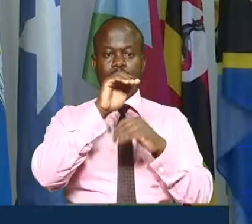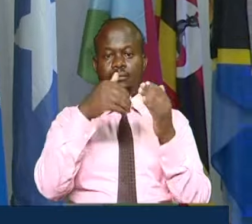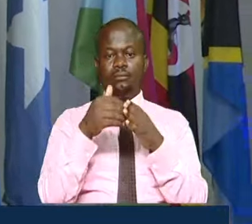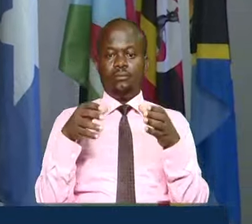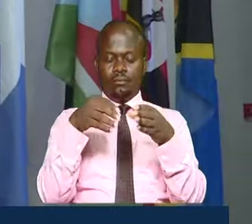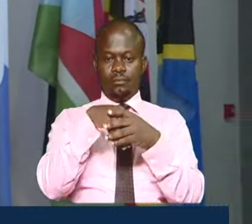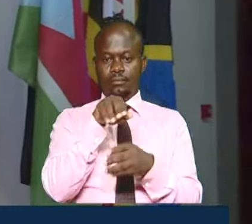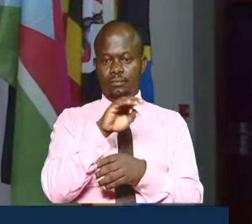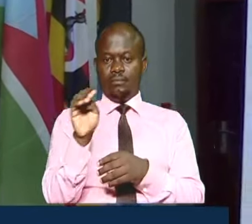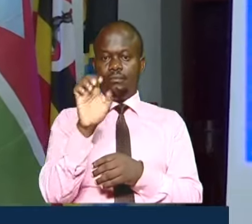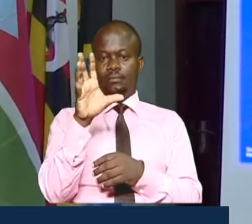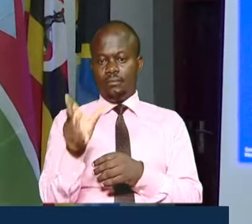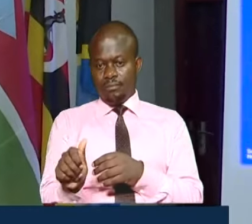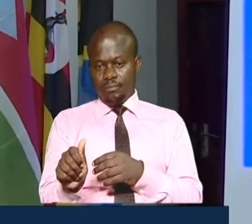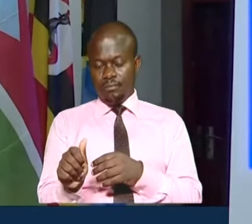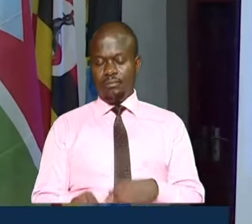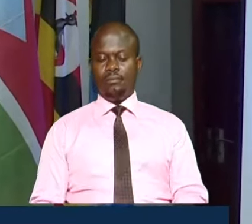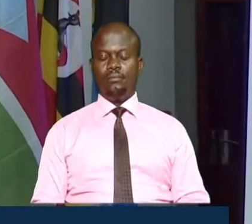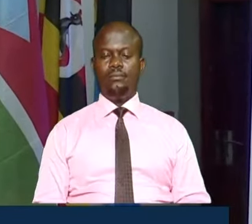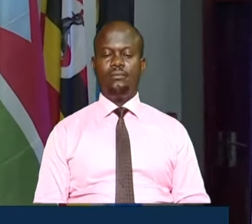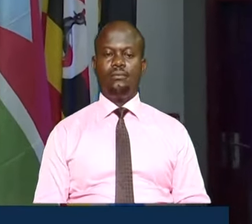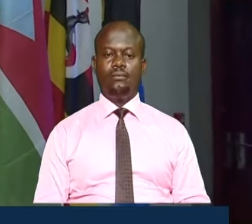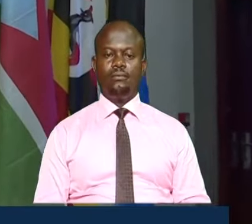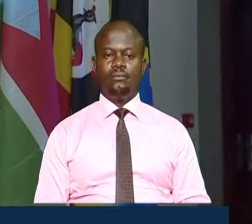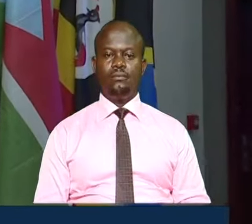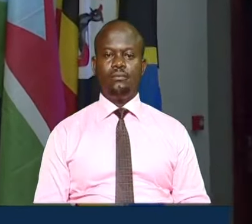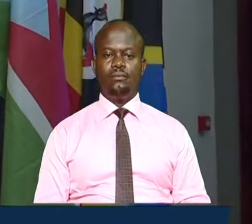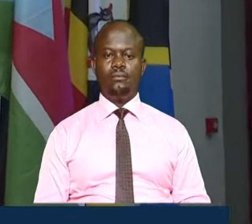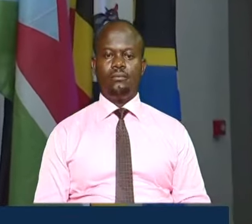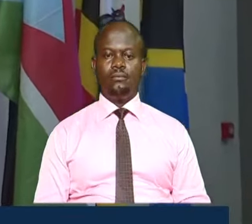muryango wa Afurika y'Iburasirazuba. Adam Squizera, Televiziyo Rwanda, i Kigali.